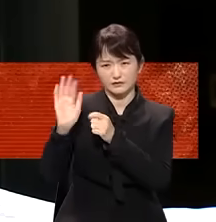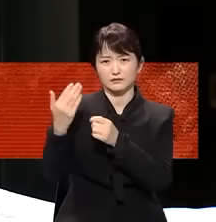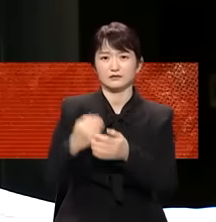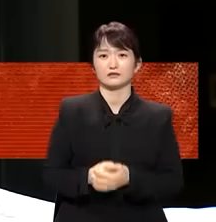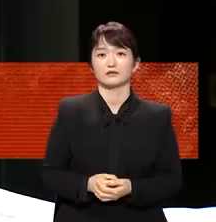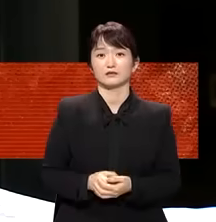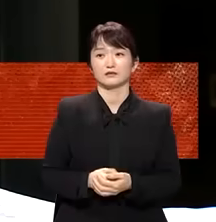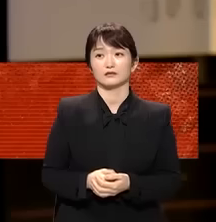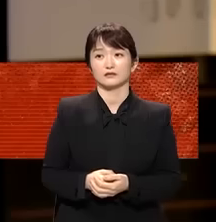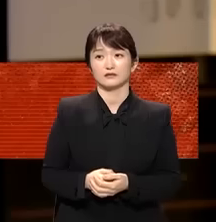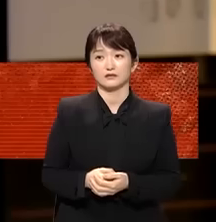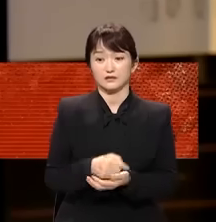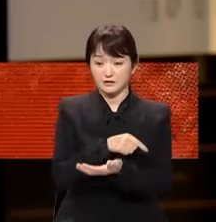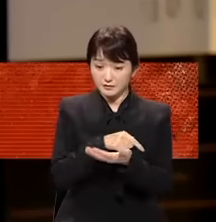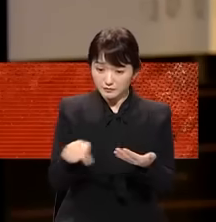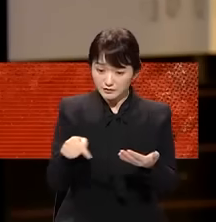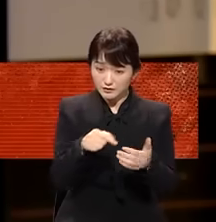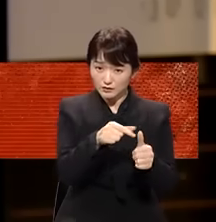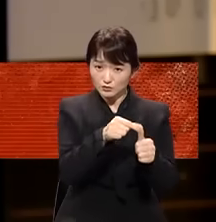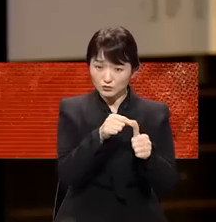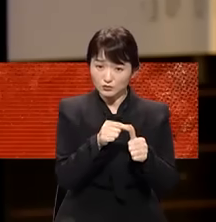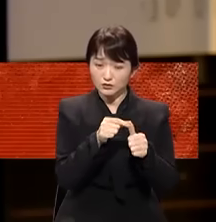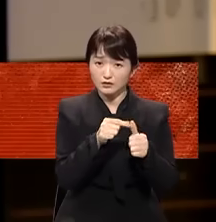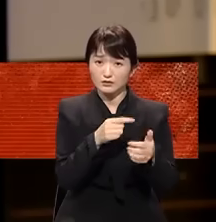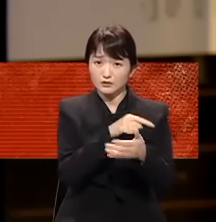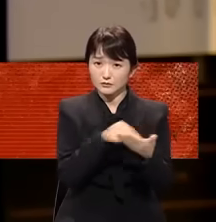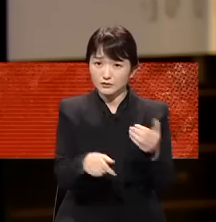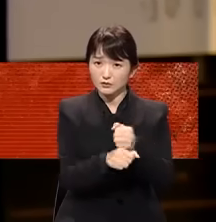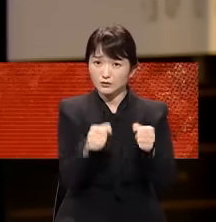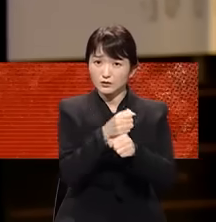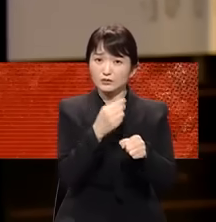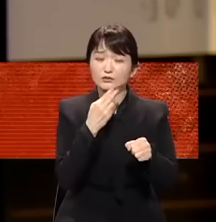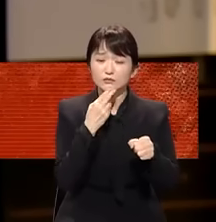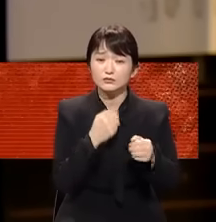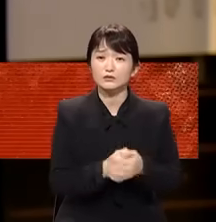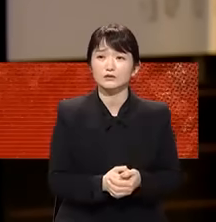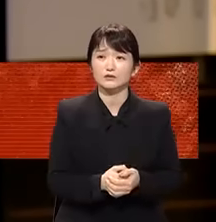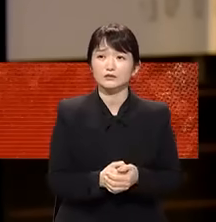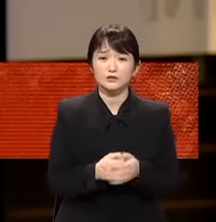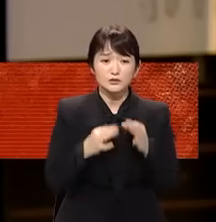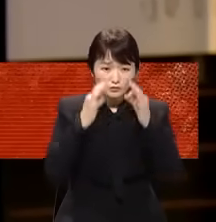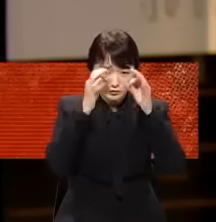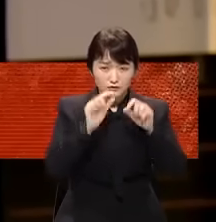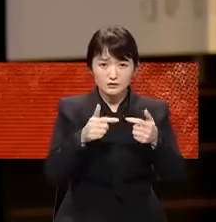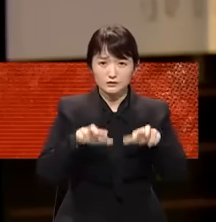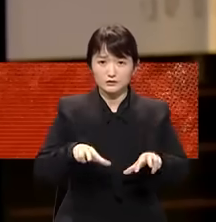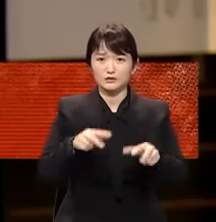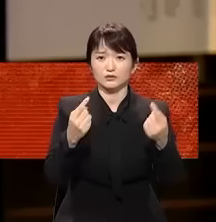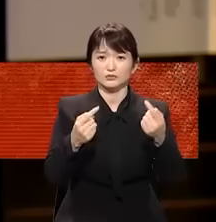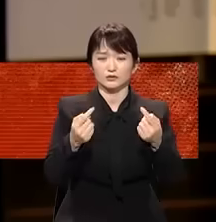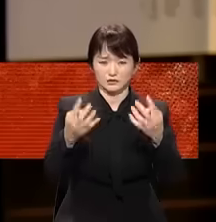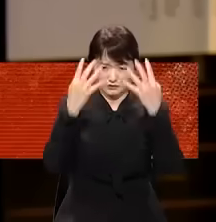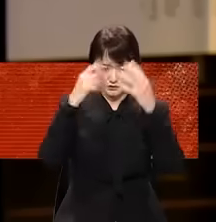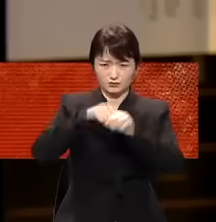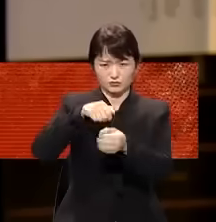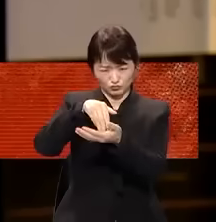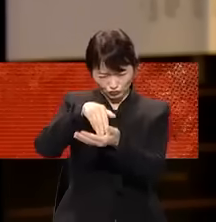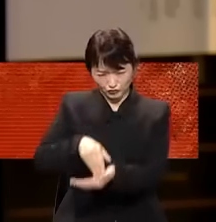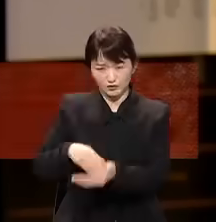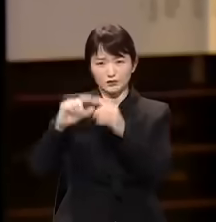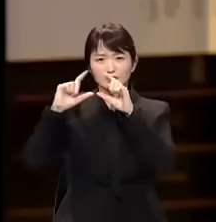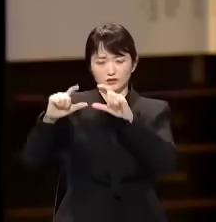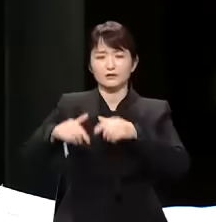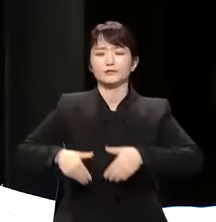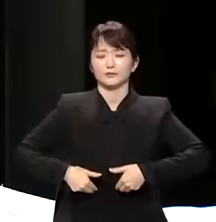피해회복이 되지 않거나 피해회복을 위한 최소한의 노력도 하지 않은 경우에는 지금보다 형량이 반드시 가중될 필요는 있다 봅니다